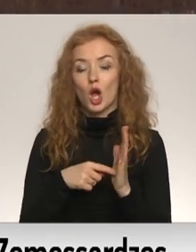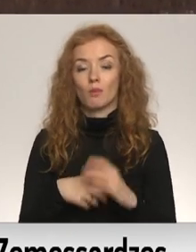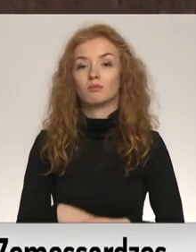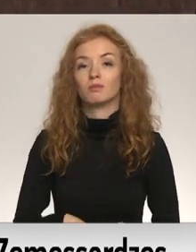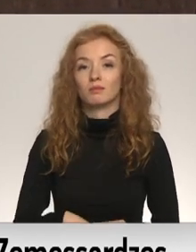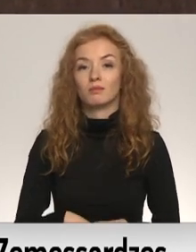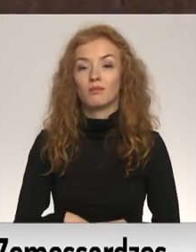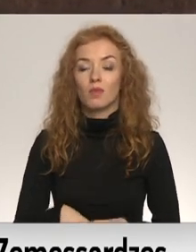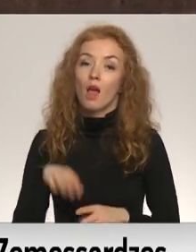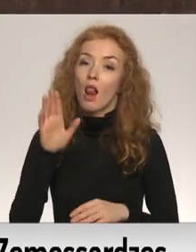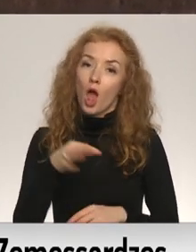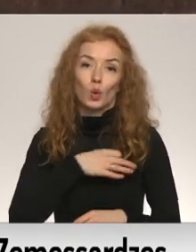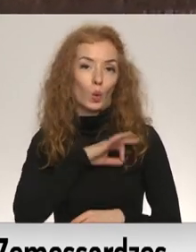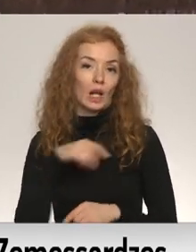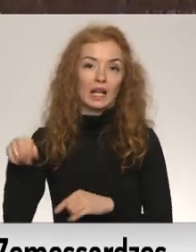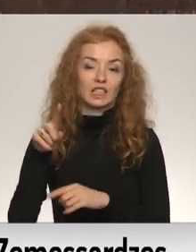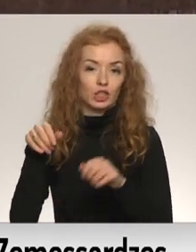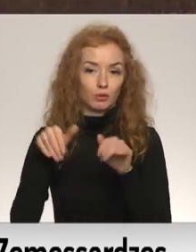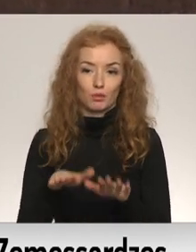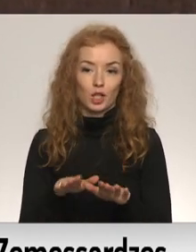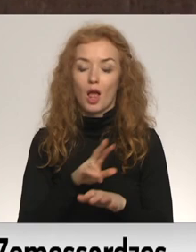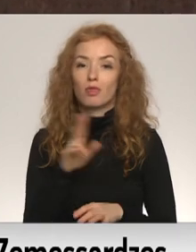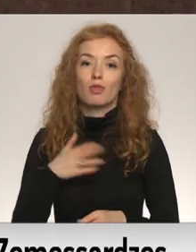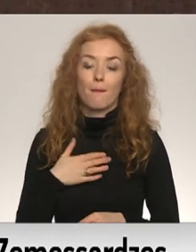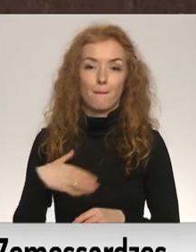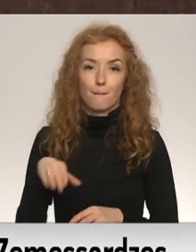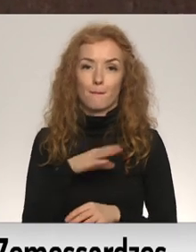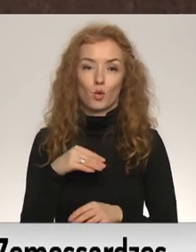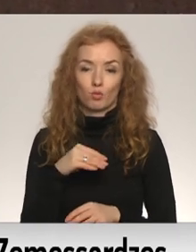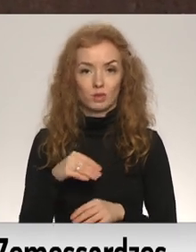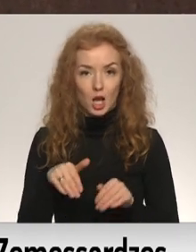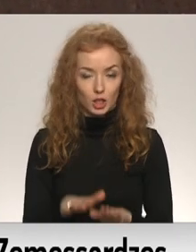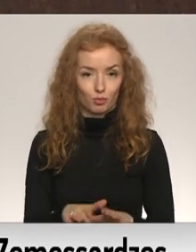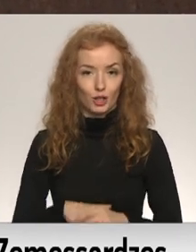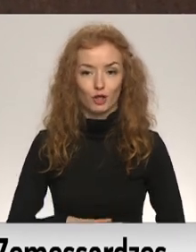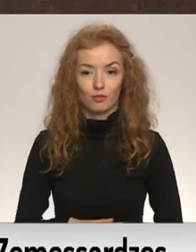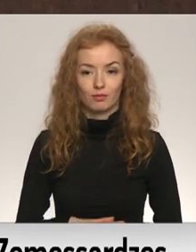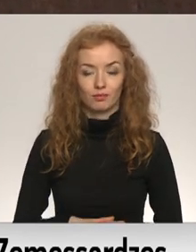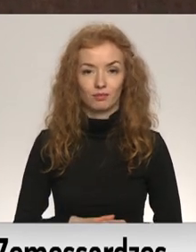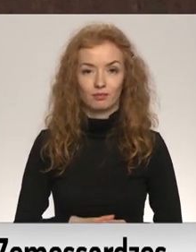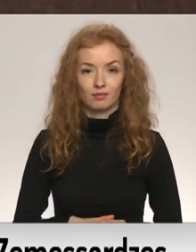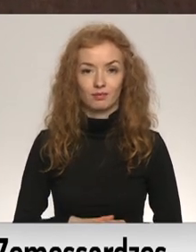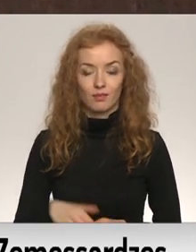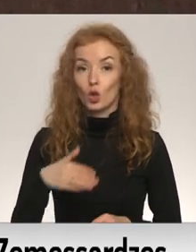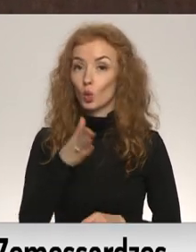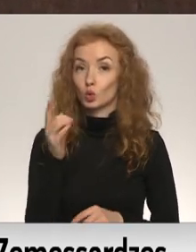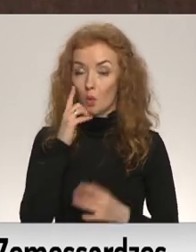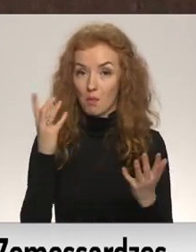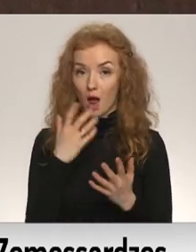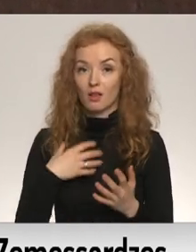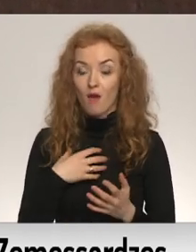Un tur, lai gudrāki juristi spriež, ne mums mazajiem jāspriež, tā teiksim. Jūsuprāt, vajadzēja